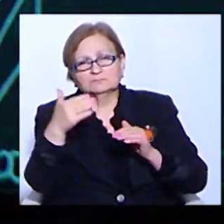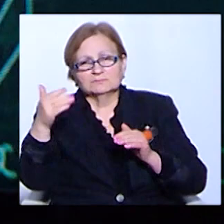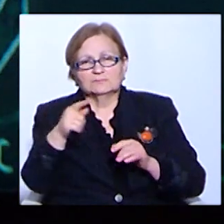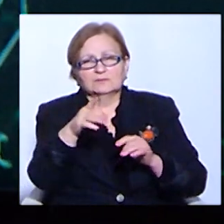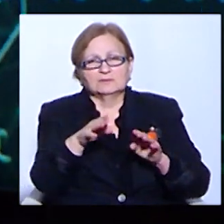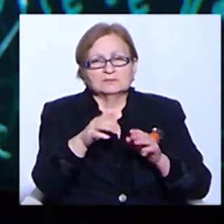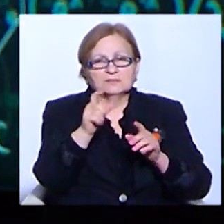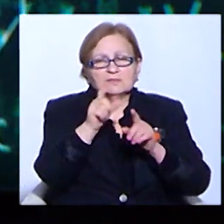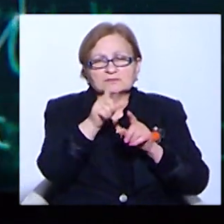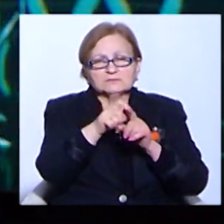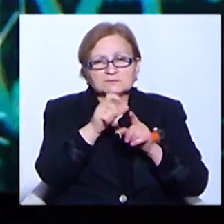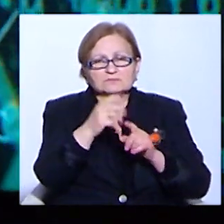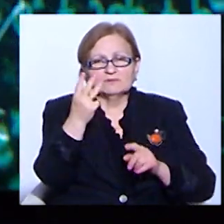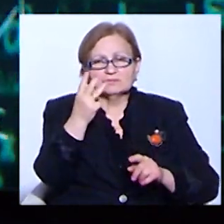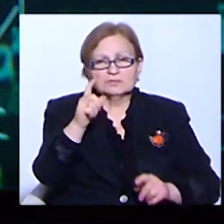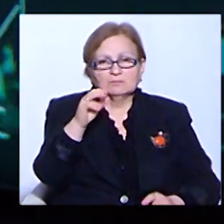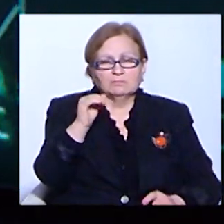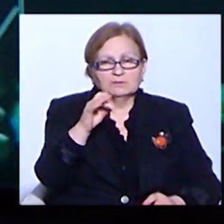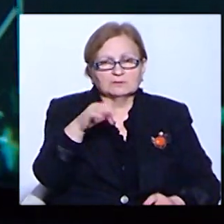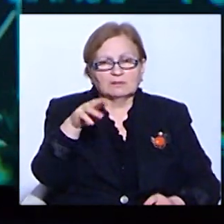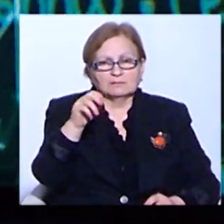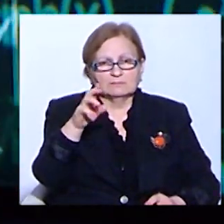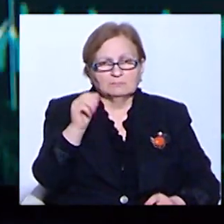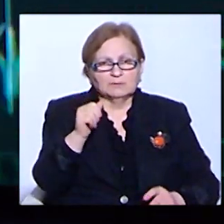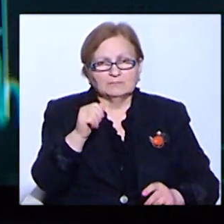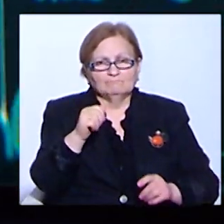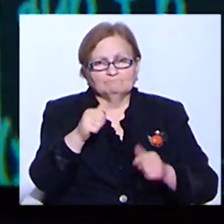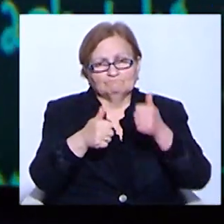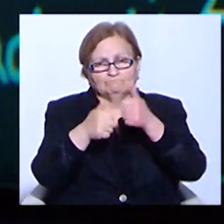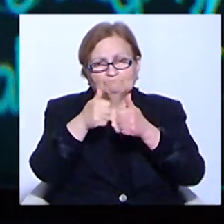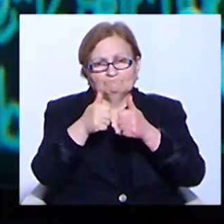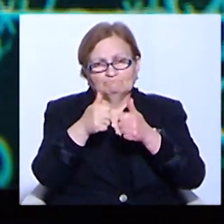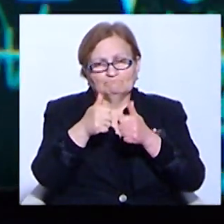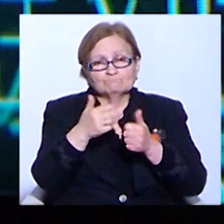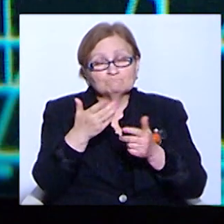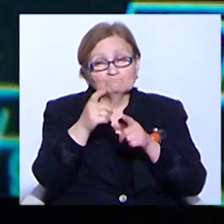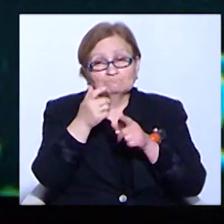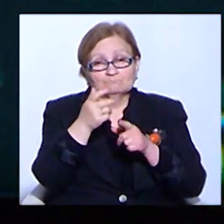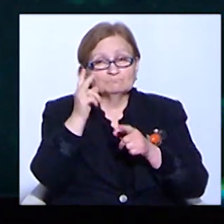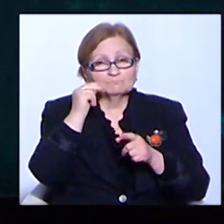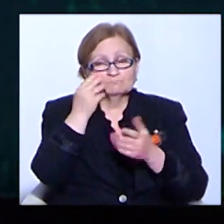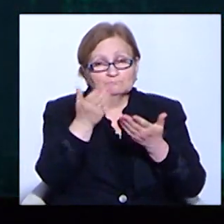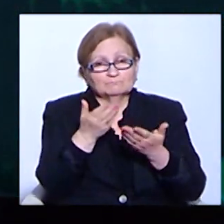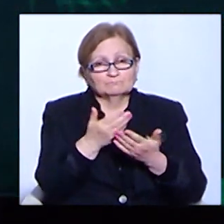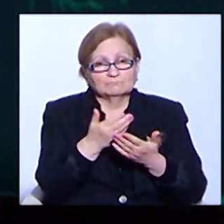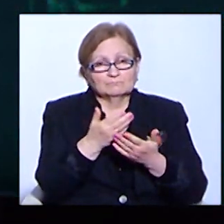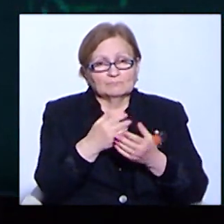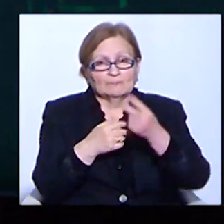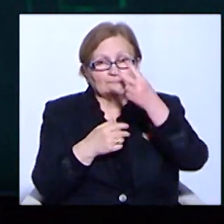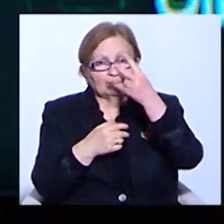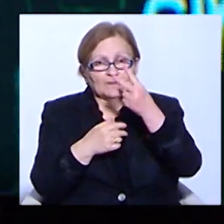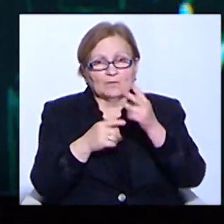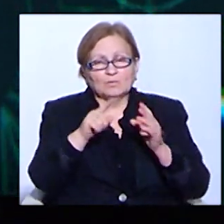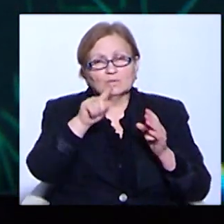შეფარდება, აი თვითონ სიტყვა ხო, რაციონისტო შეფარდება, სანამ ნებისმიერ რიცხვი, რომელიც შეგვიძლია წარმოვადგინოთ როგორც 2.0